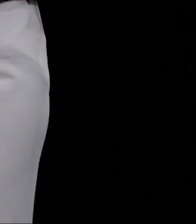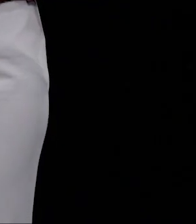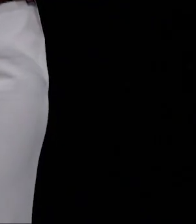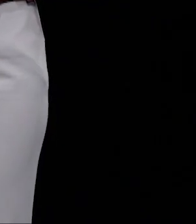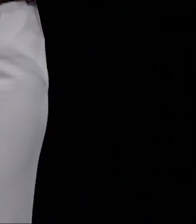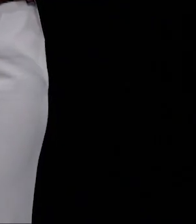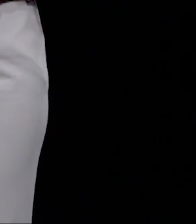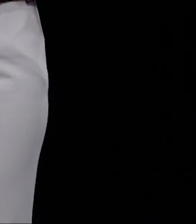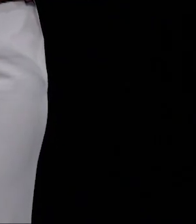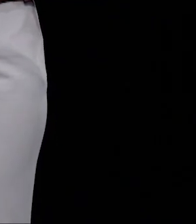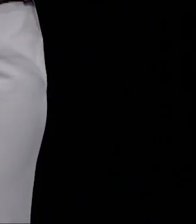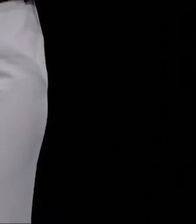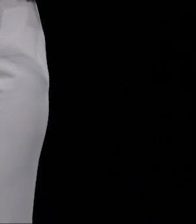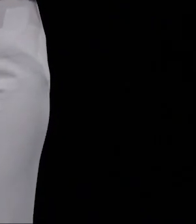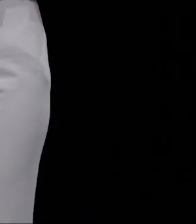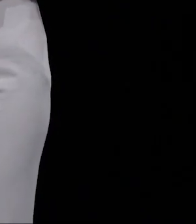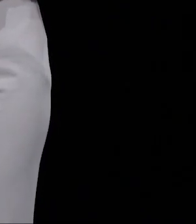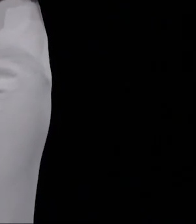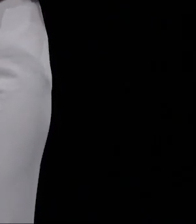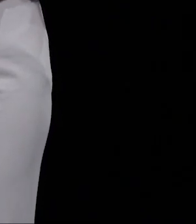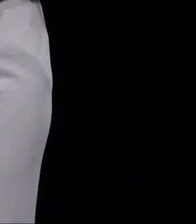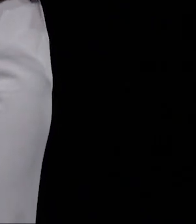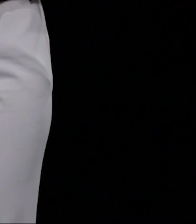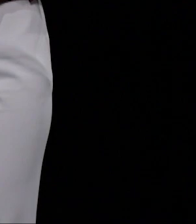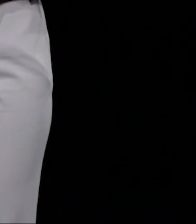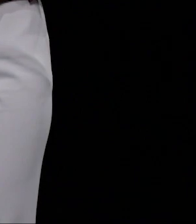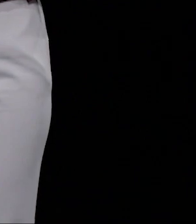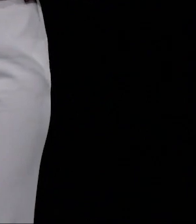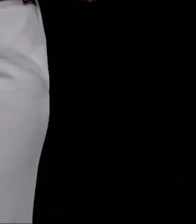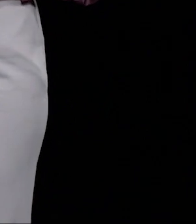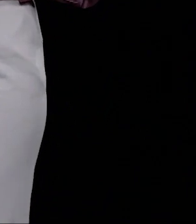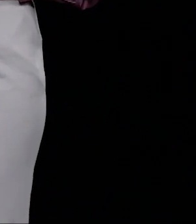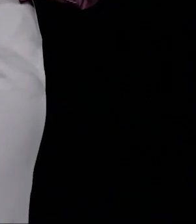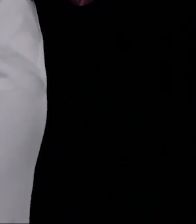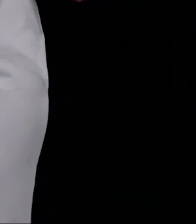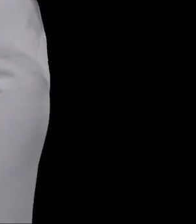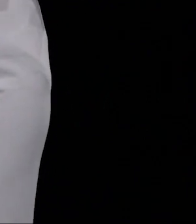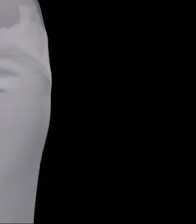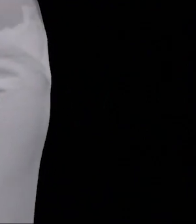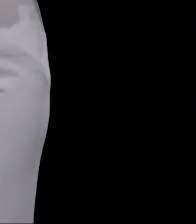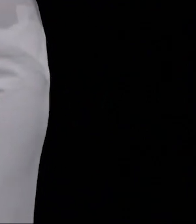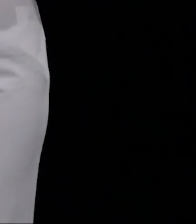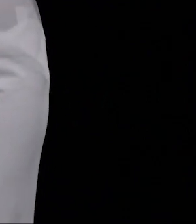언제 어디서나 내 손안의 뉴스. 광주 MBC 뉴스 유튜브 구독으로 함께하세요.